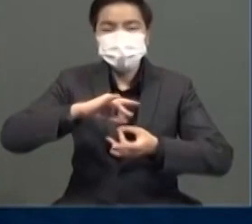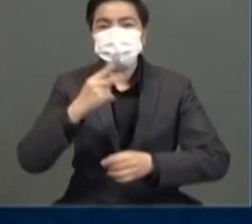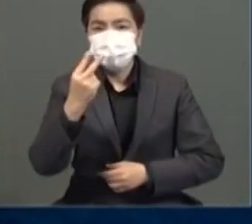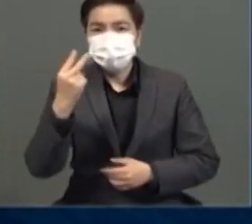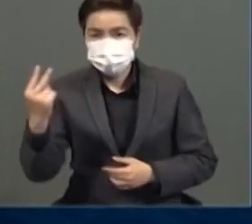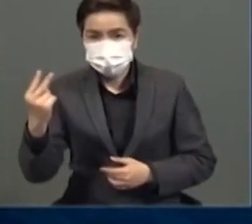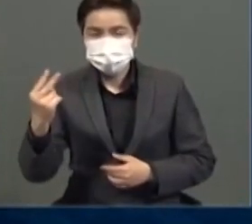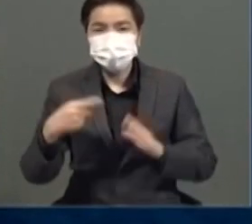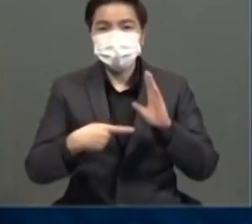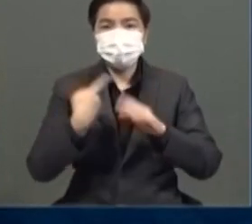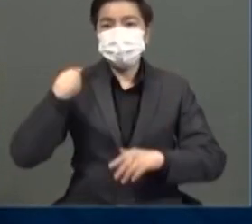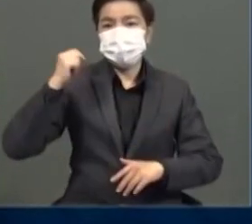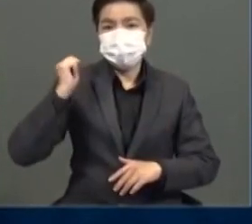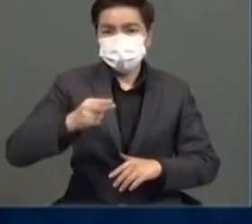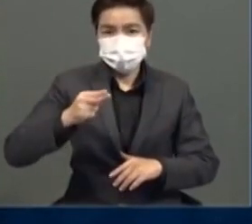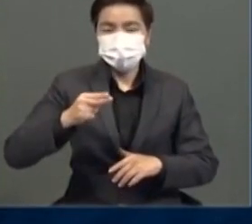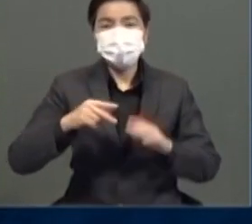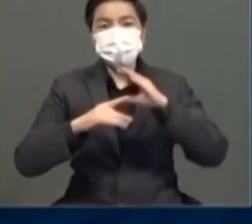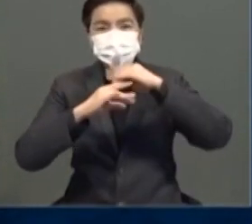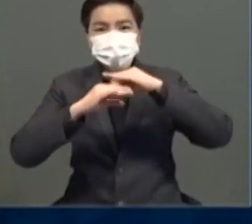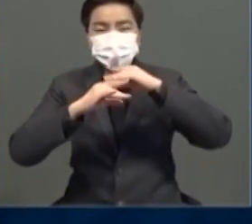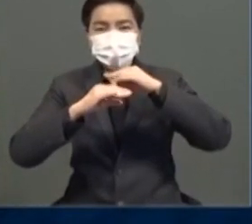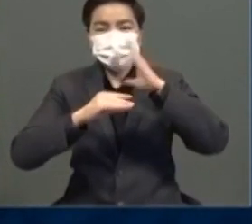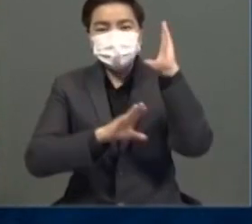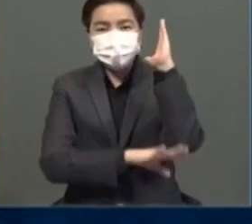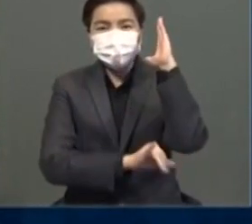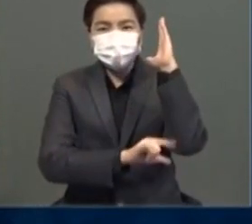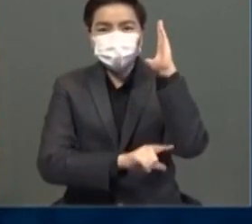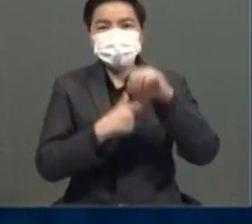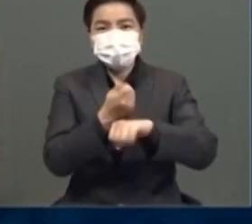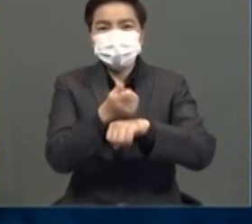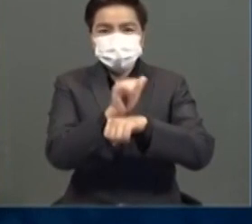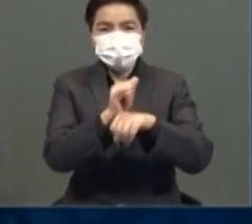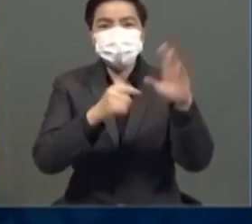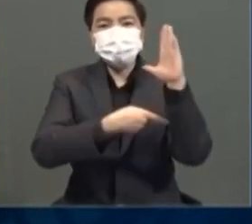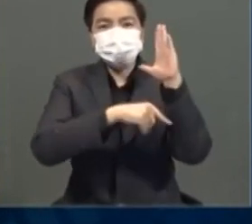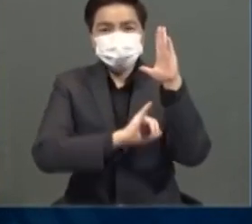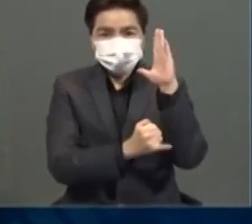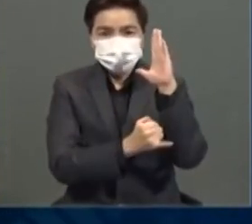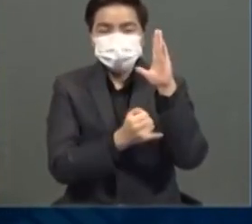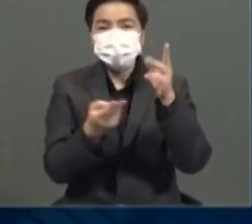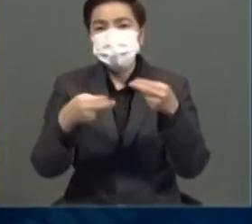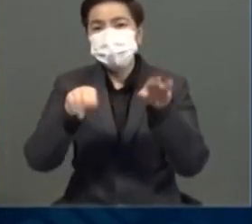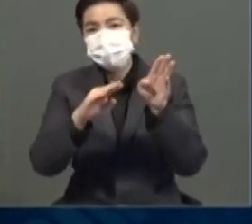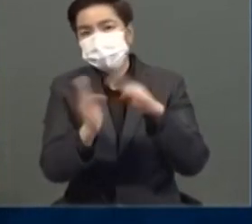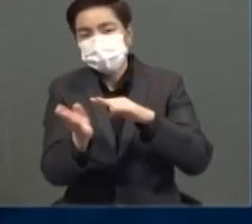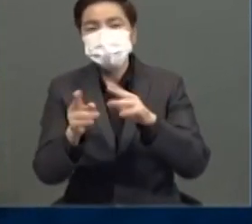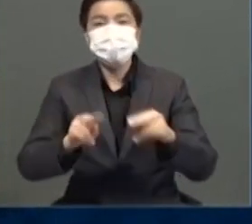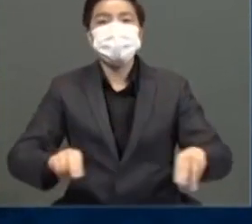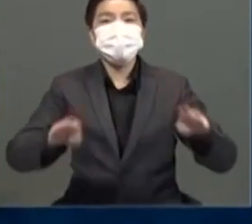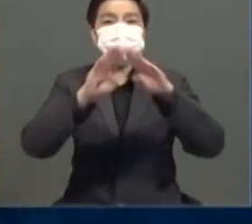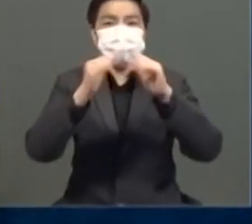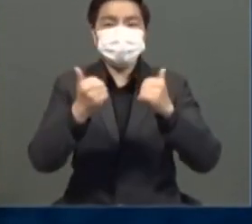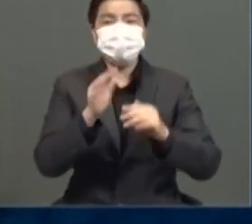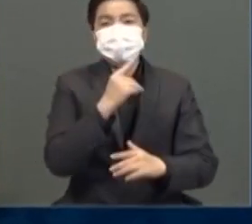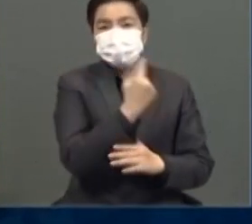องอยู่ที่บ้านโดยเฉพาะสวมหน้ากากอนามัยด้วยครับนี่นะเพราะฉะนั้นพื้นที่กรุงเทพมหานครและปริมณฑลนะครับจึงมีการจั